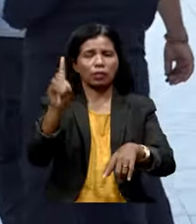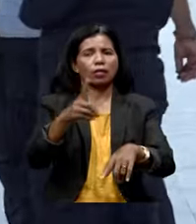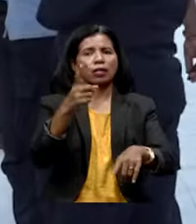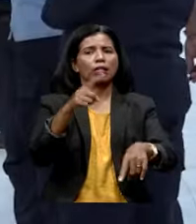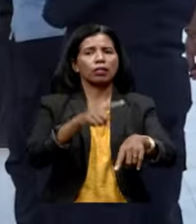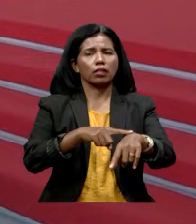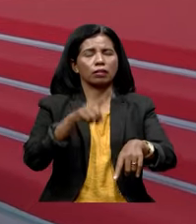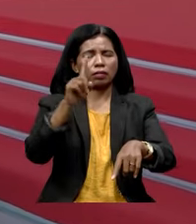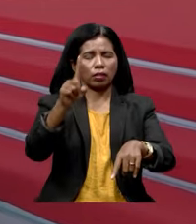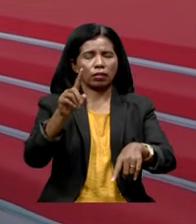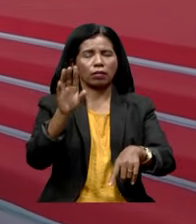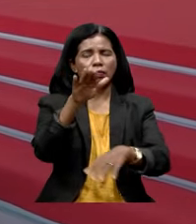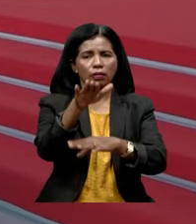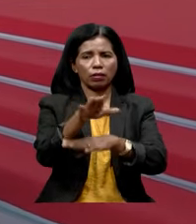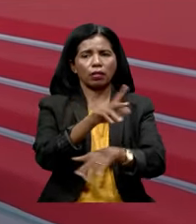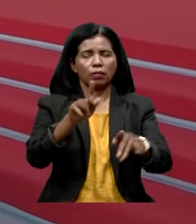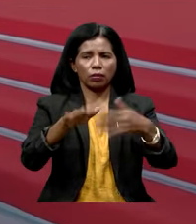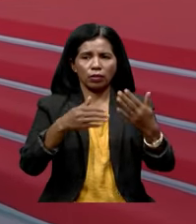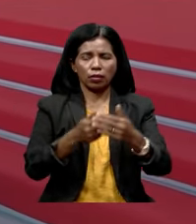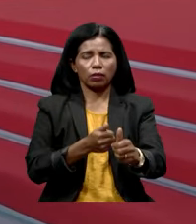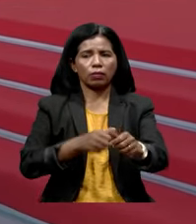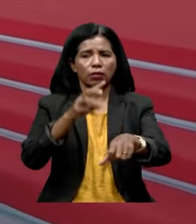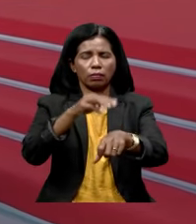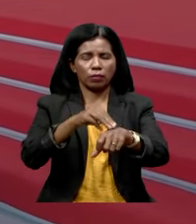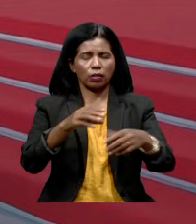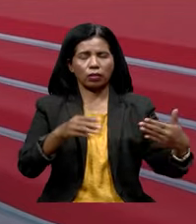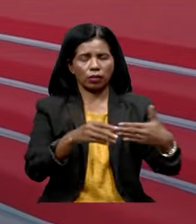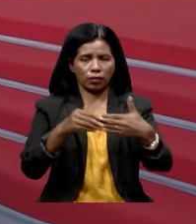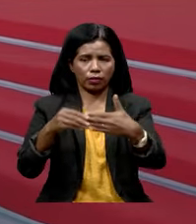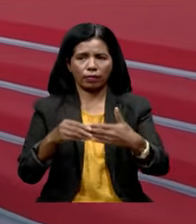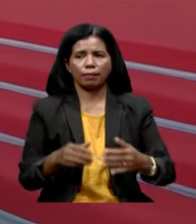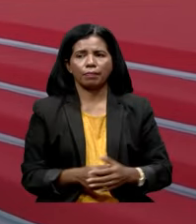ida meudia nune sarani sira bele tuir misa organizado.